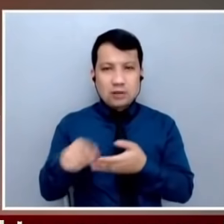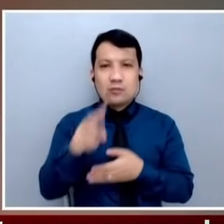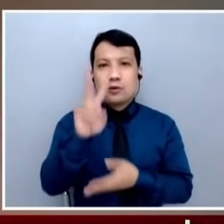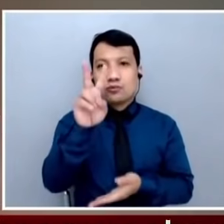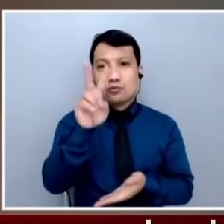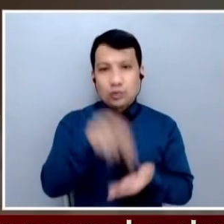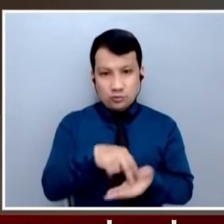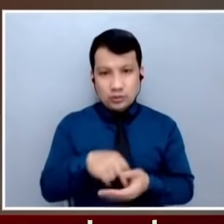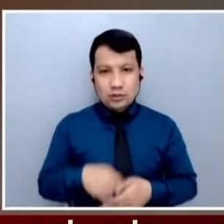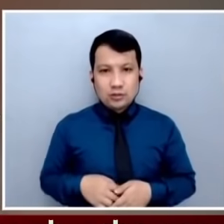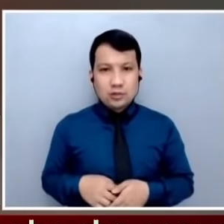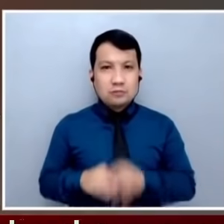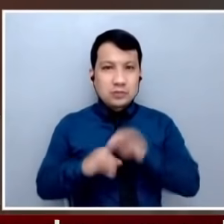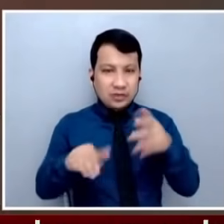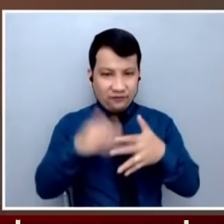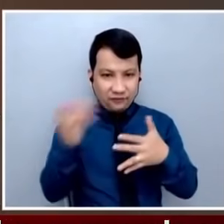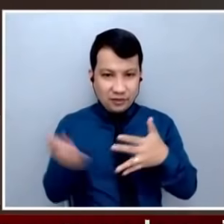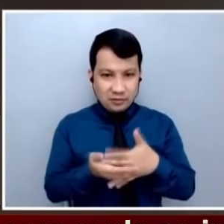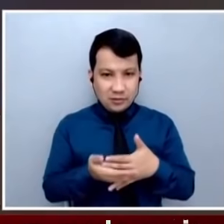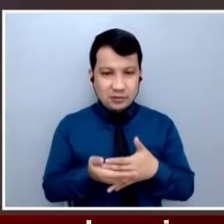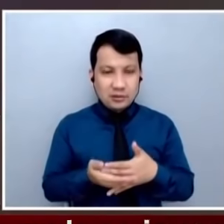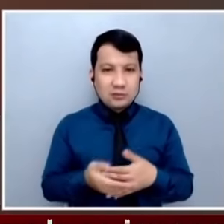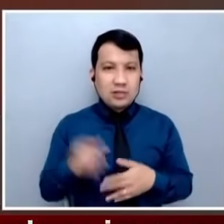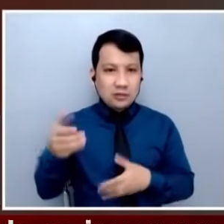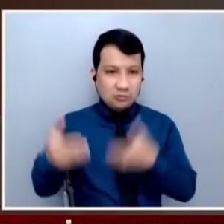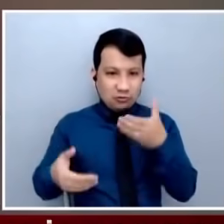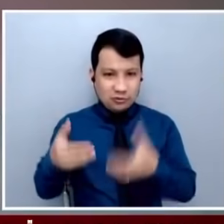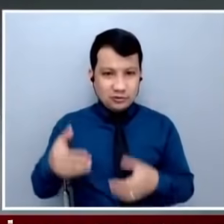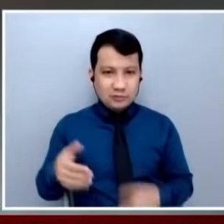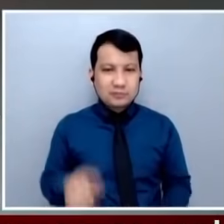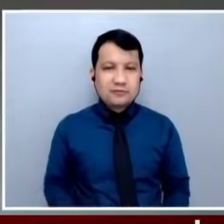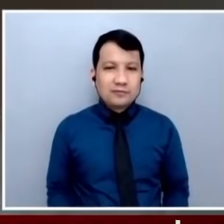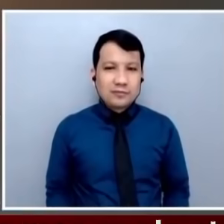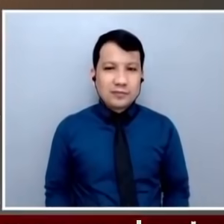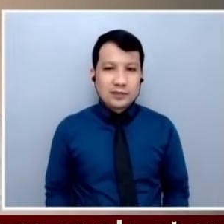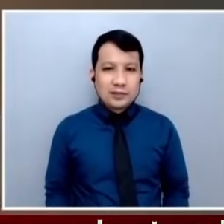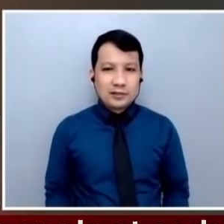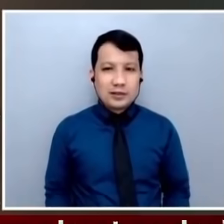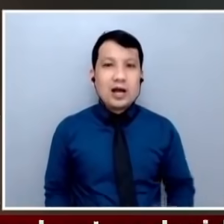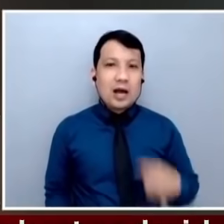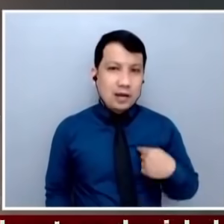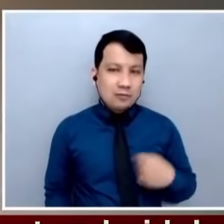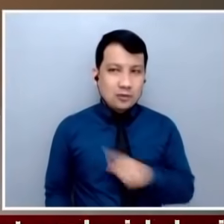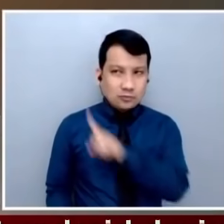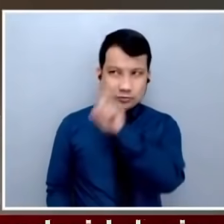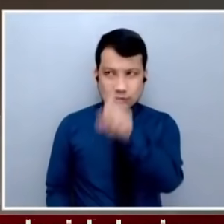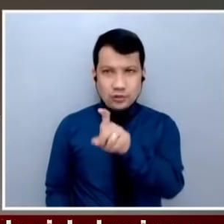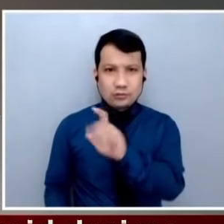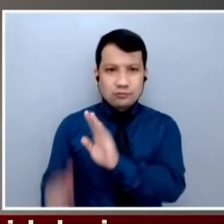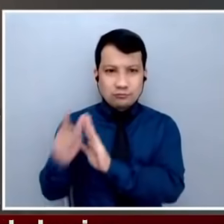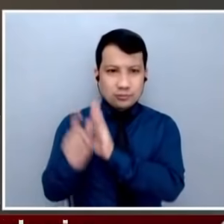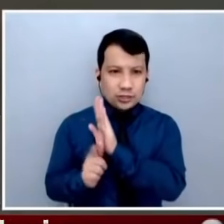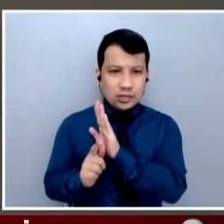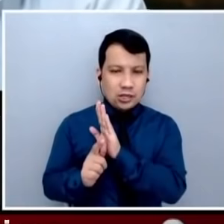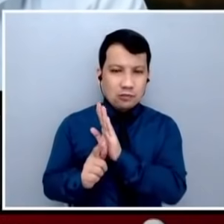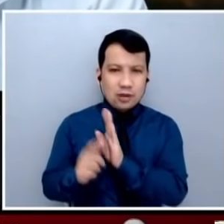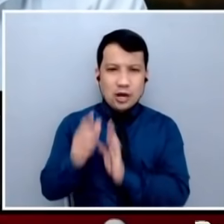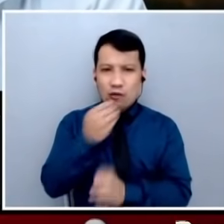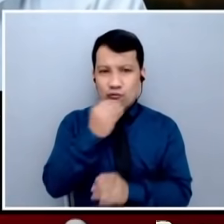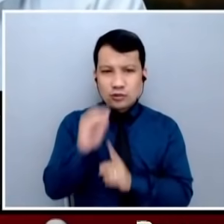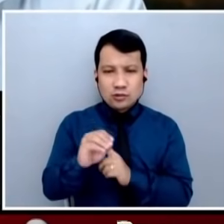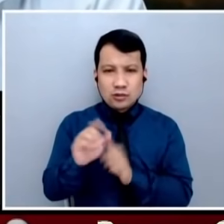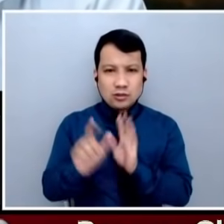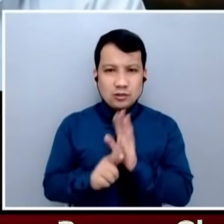2,000 at sinampan pa ng kriminal na kaso sa korte. Kaya napilitan siyang questionin ang legalidad ng mga ordinansa. Si